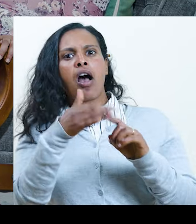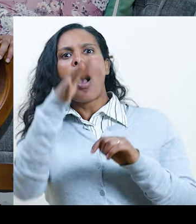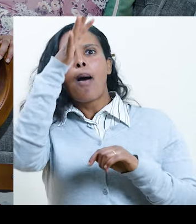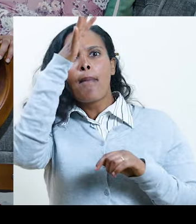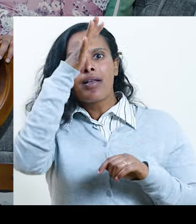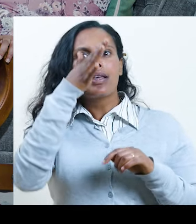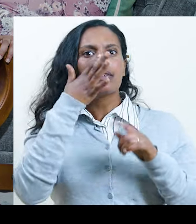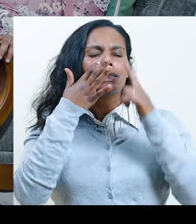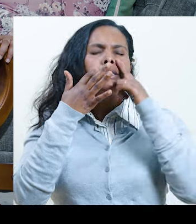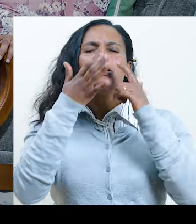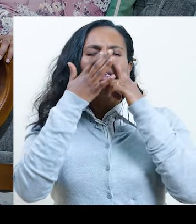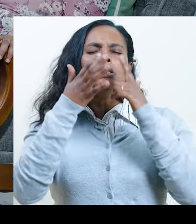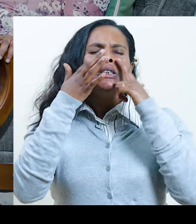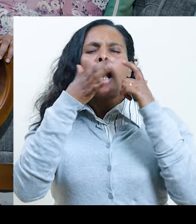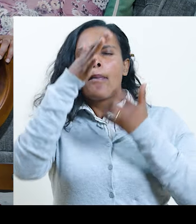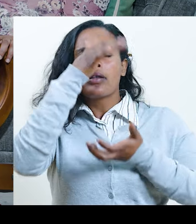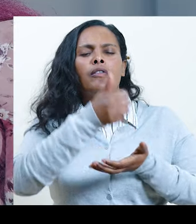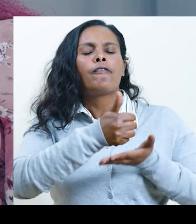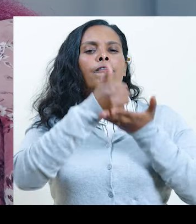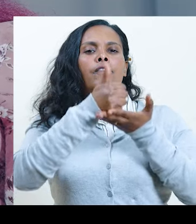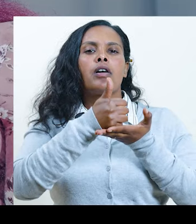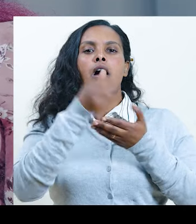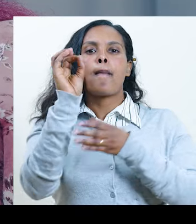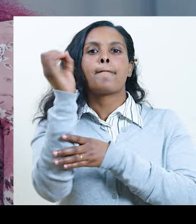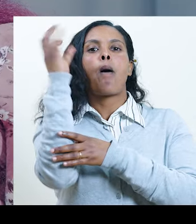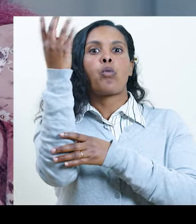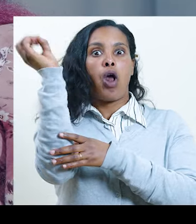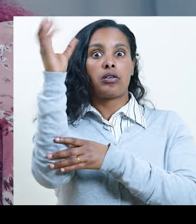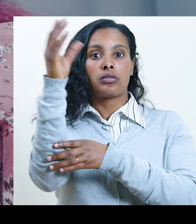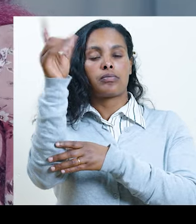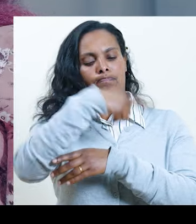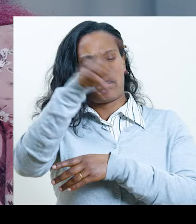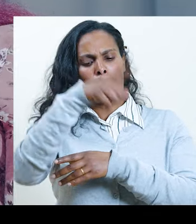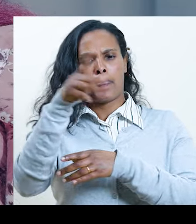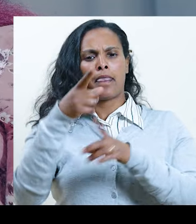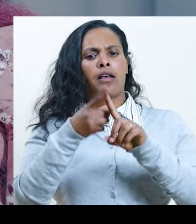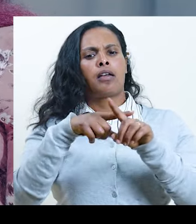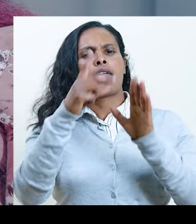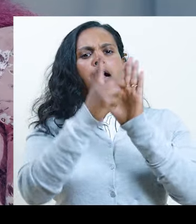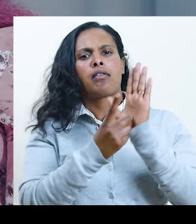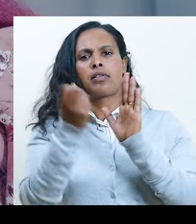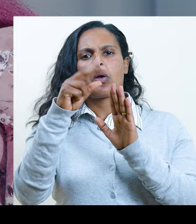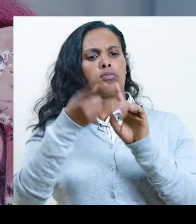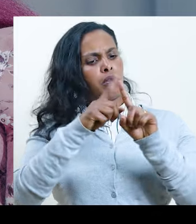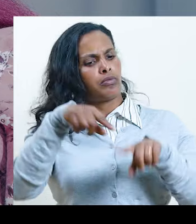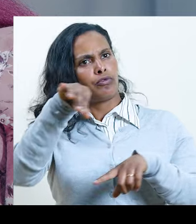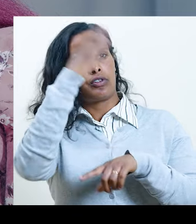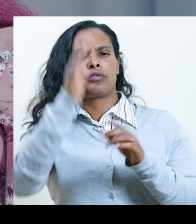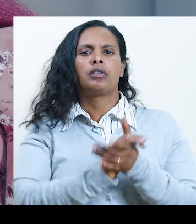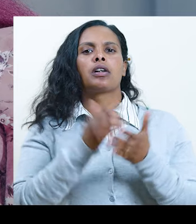አባቴ እያለቀስኩኝ አነሳኝና በአምቡላንስ ነበር የምመላለሰው ወደ መጣሁበት የካቲት